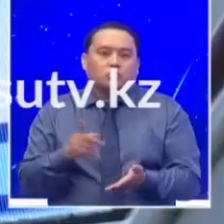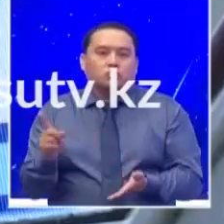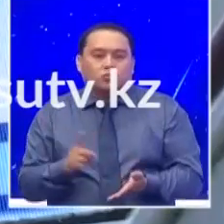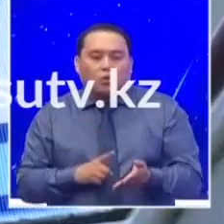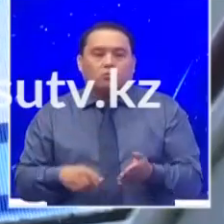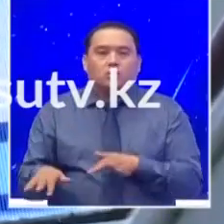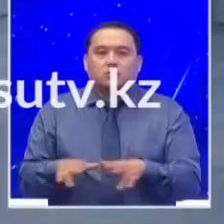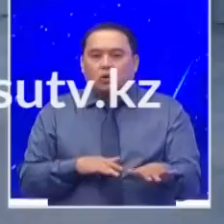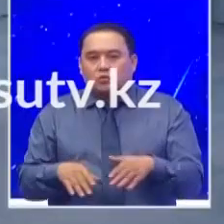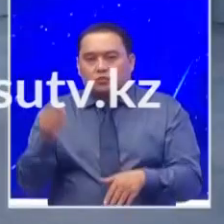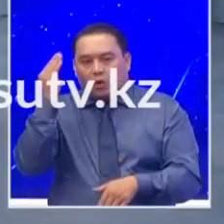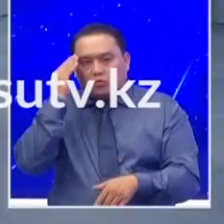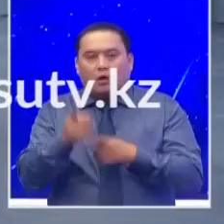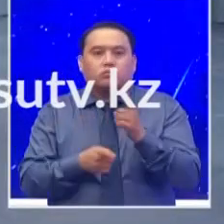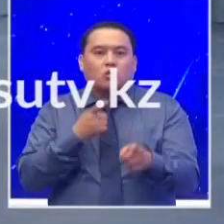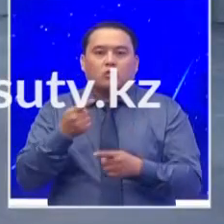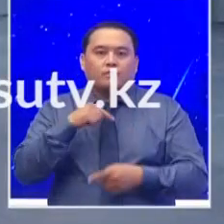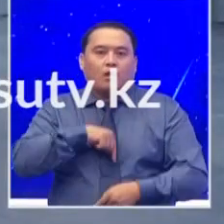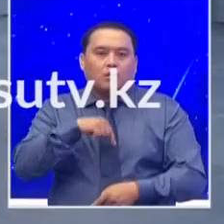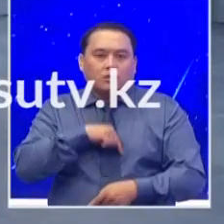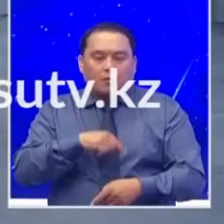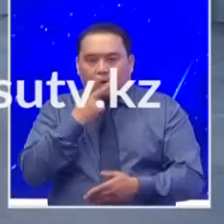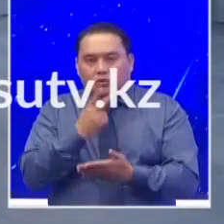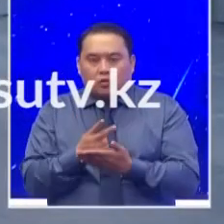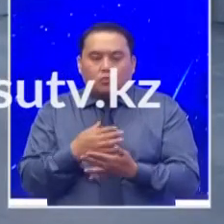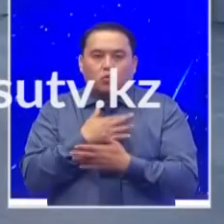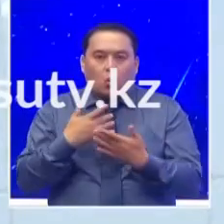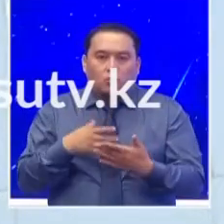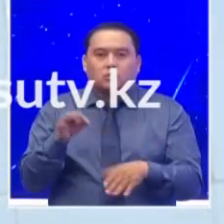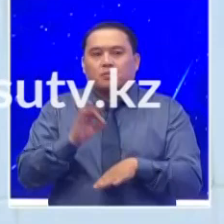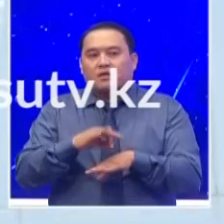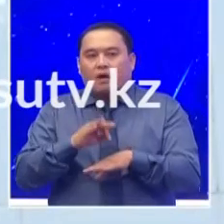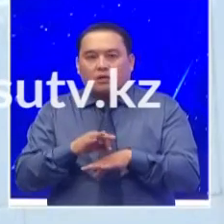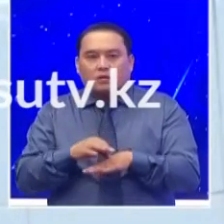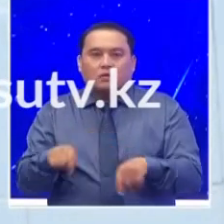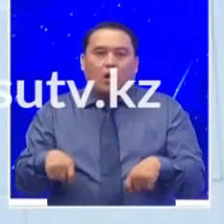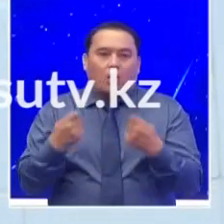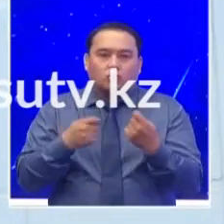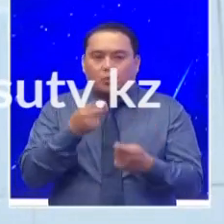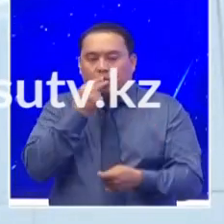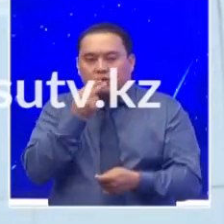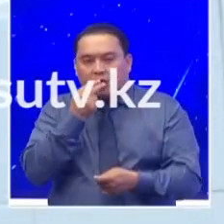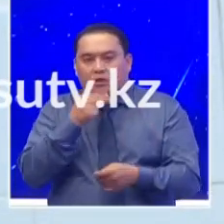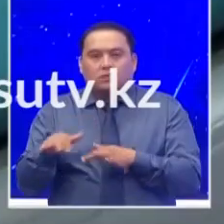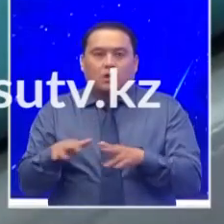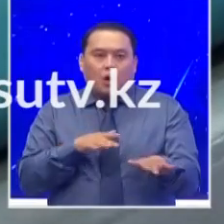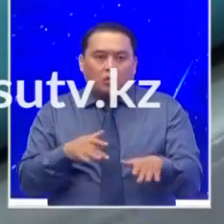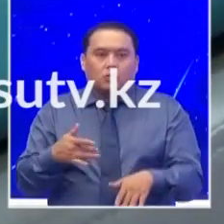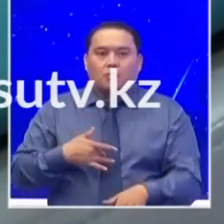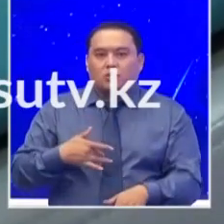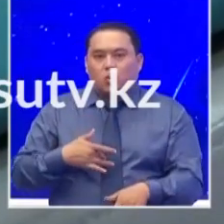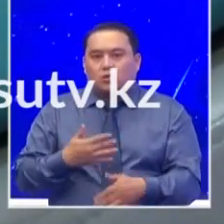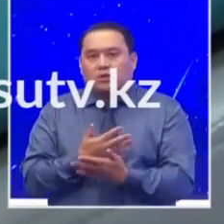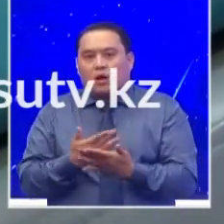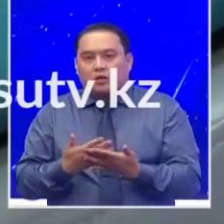данная процедура способствует обновлению организма и профилактике многих видов заболеваний, нарушений пищеварения, деятельности поджелудочной